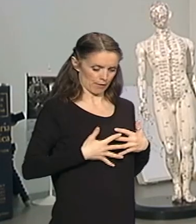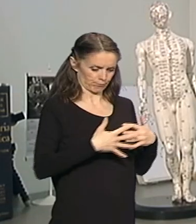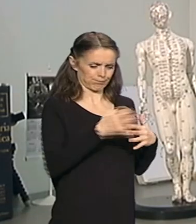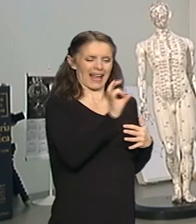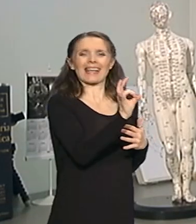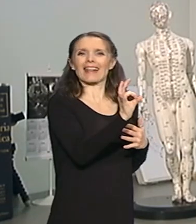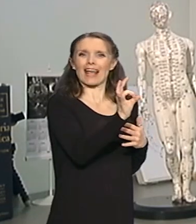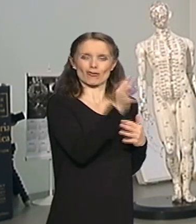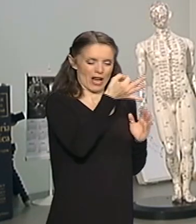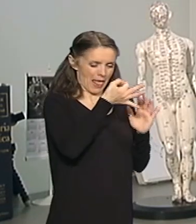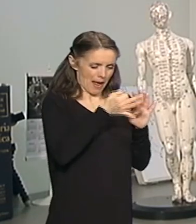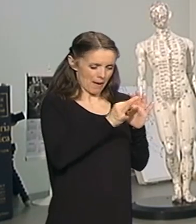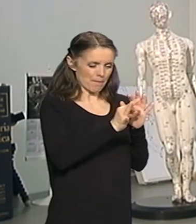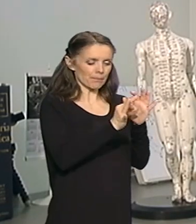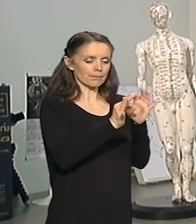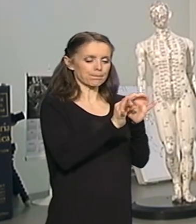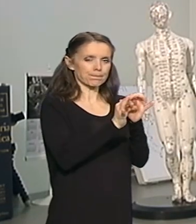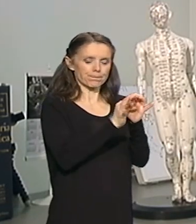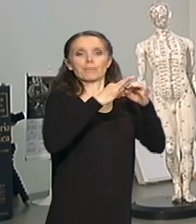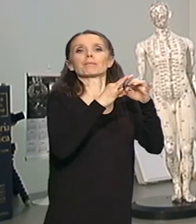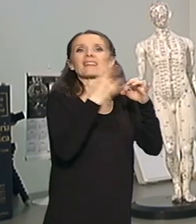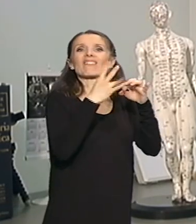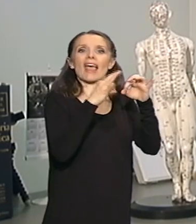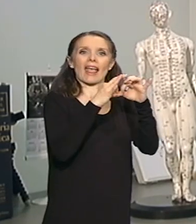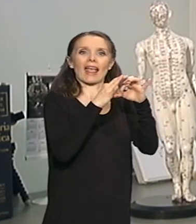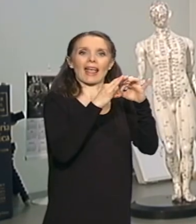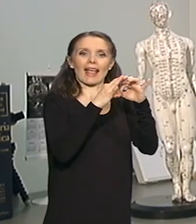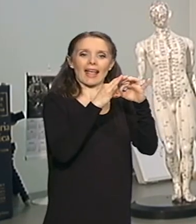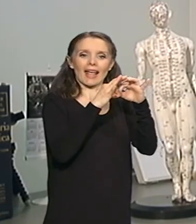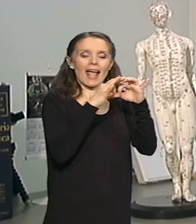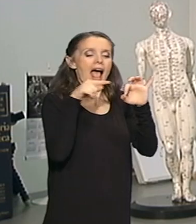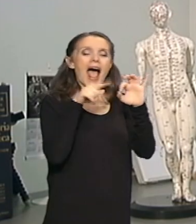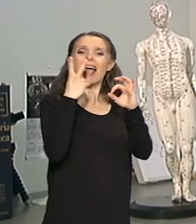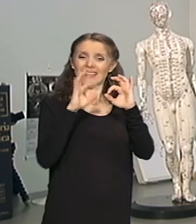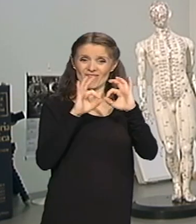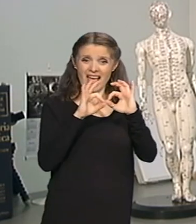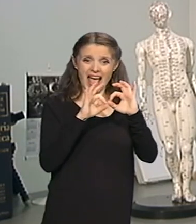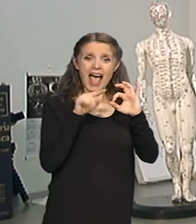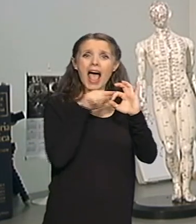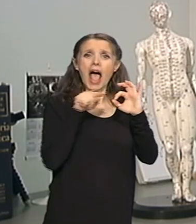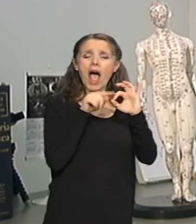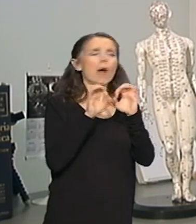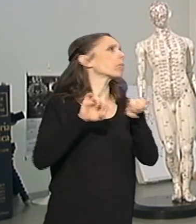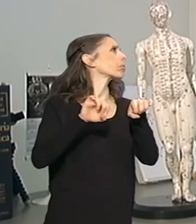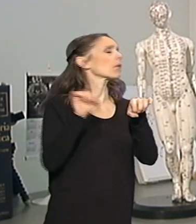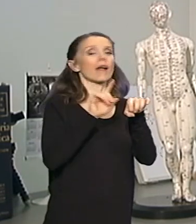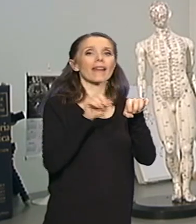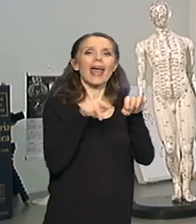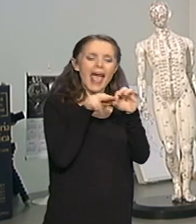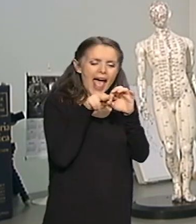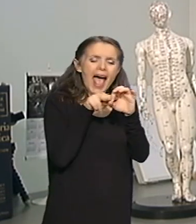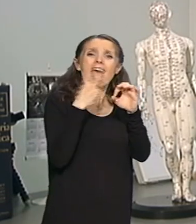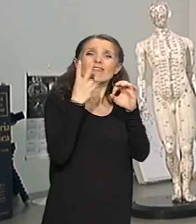dve. Te dve ćelije zadržavaju komunikaciju. Mi nismo, nije nam jasna tačno kakva je suština i osnova